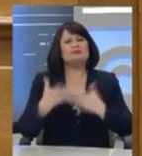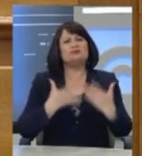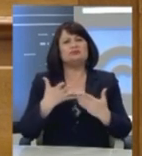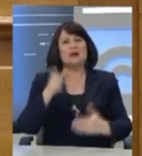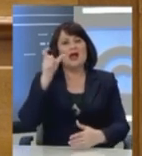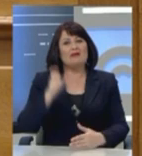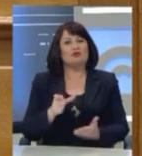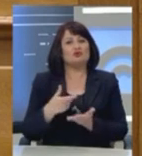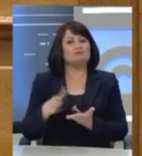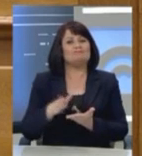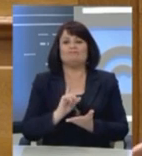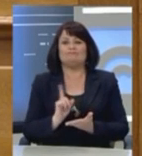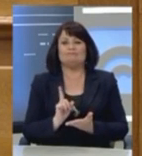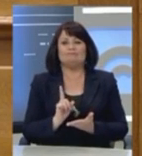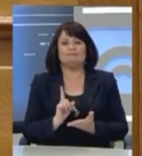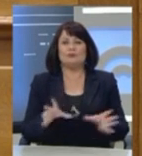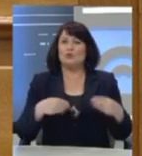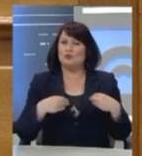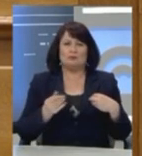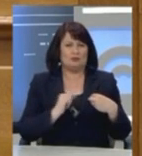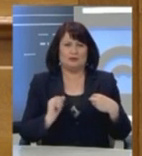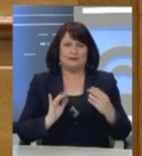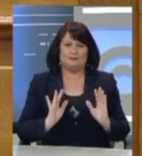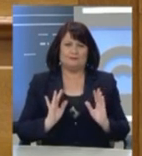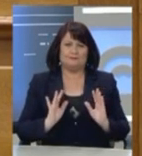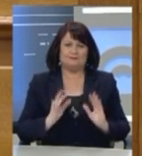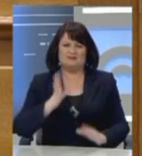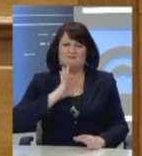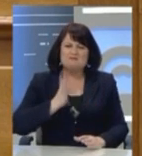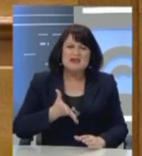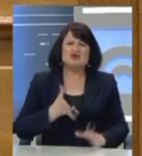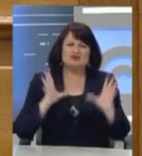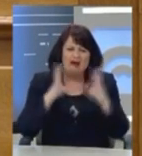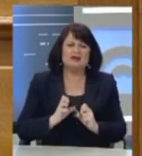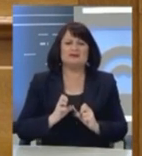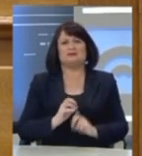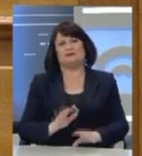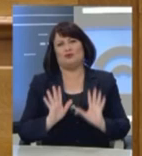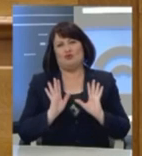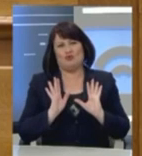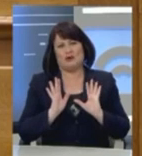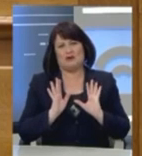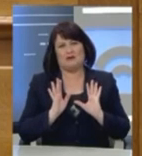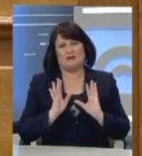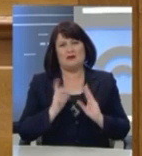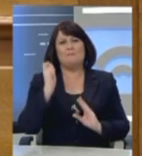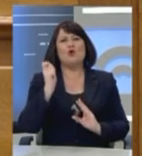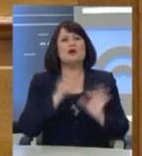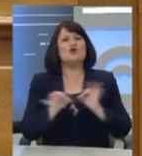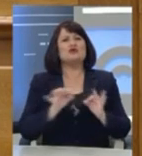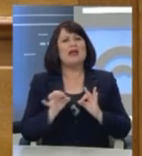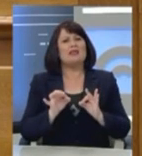απέφυγε συστηματικά να υιοθετήσει την μυσαλλοδοξία ως εργαλείο για την προώθηση του πολιτικού του σχεδιασμού.